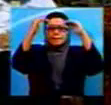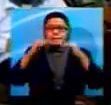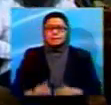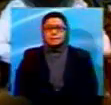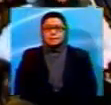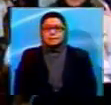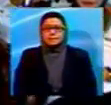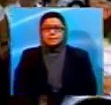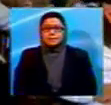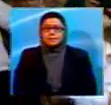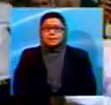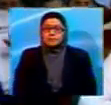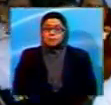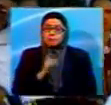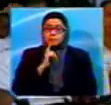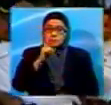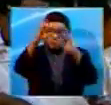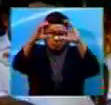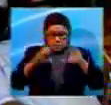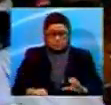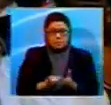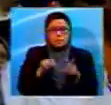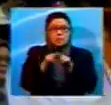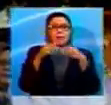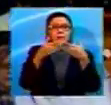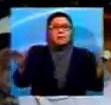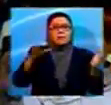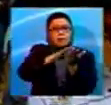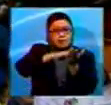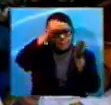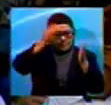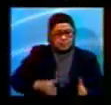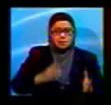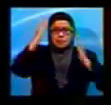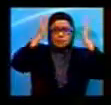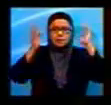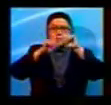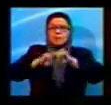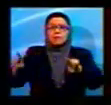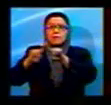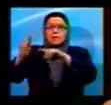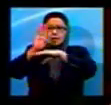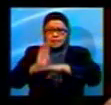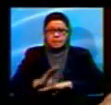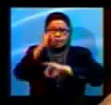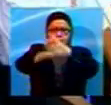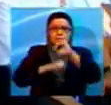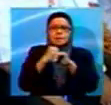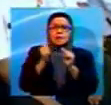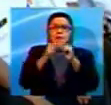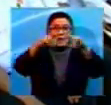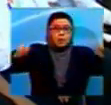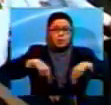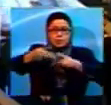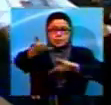tinggi langkah itu sekaligus mendedahkan pelajar tempatan dengan kepelbagaian budaya antarabangsa dengan ruang Interaksi yang